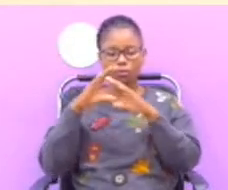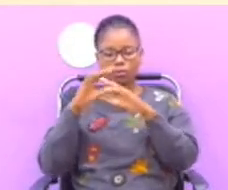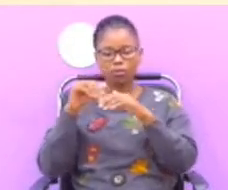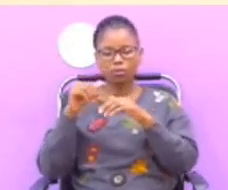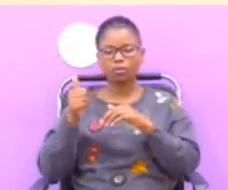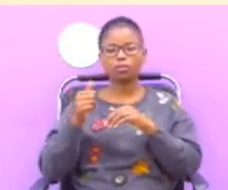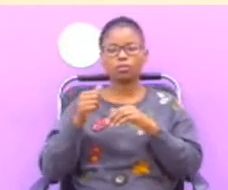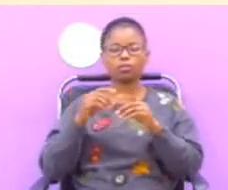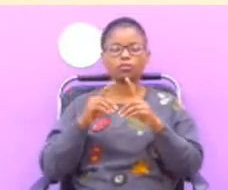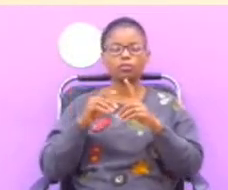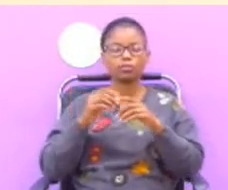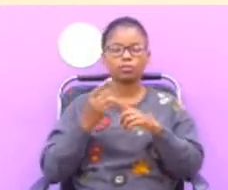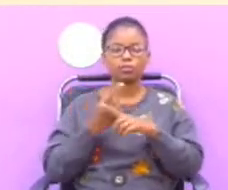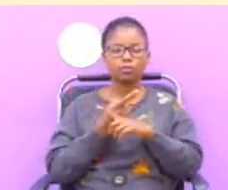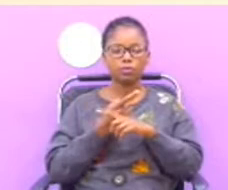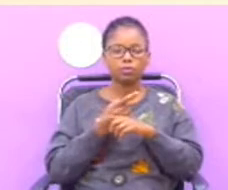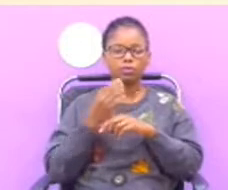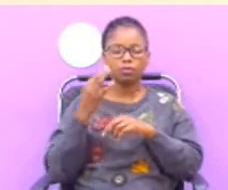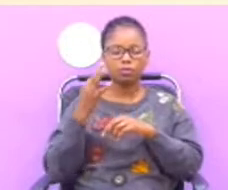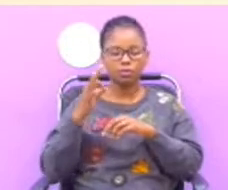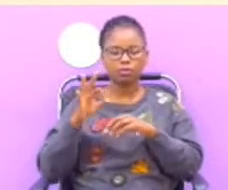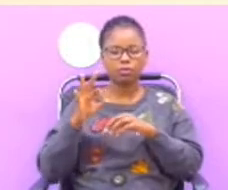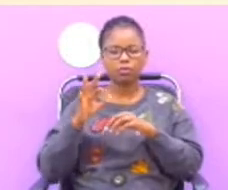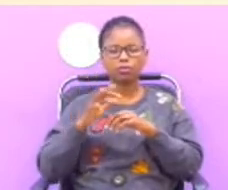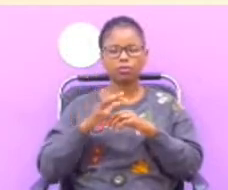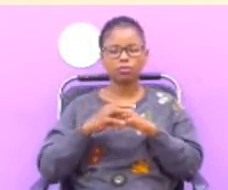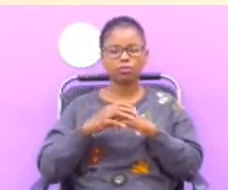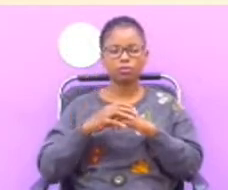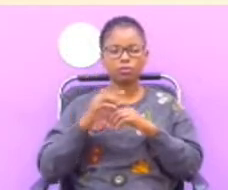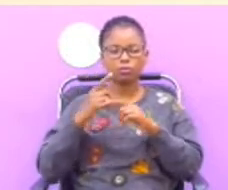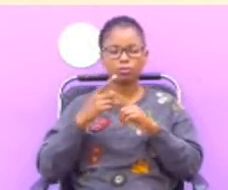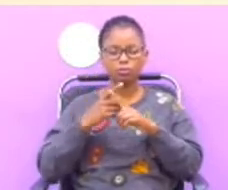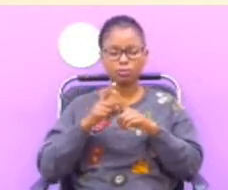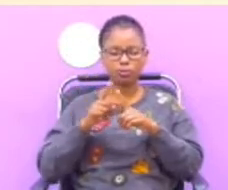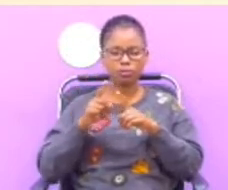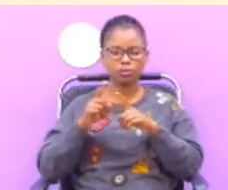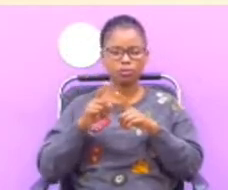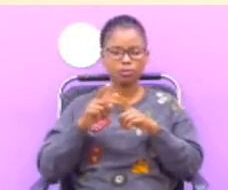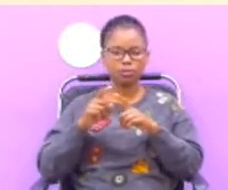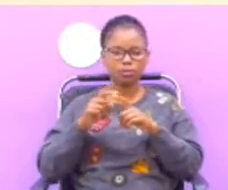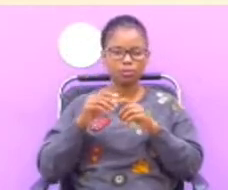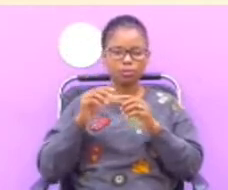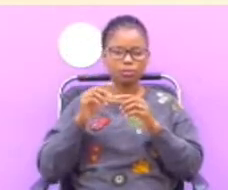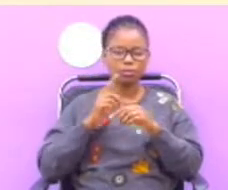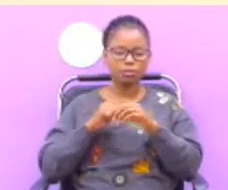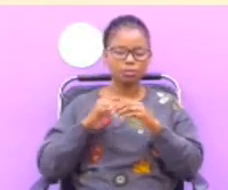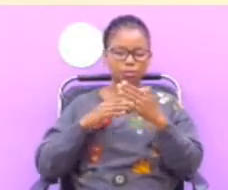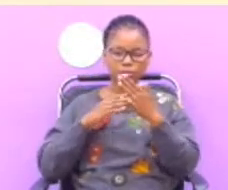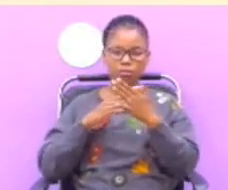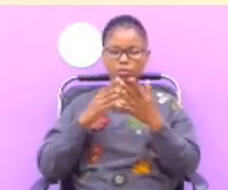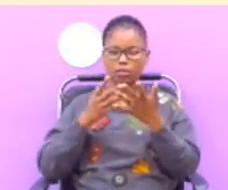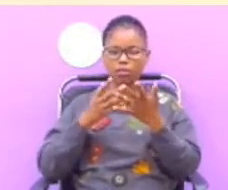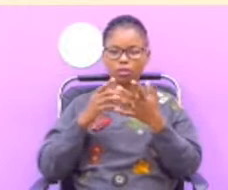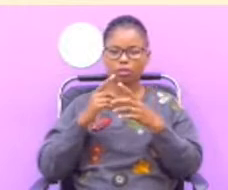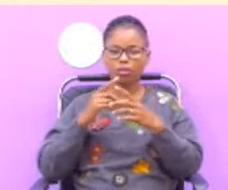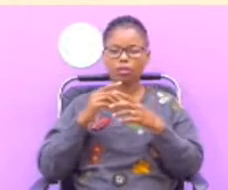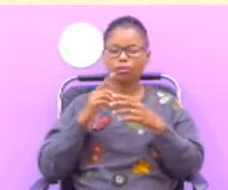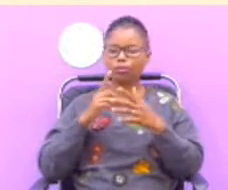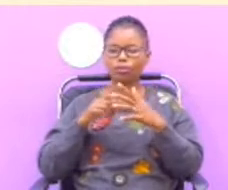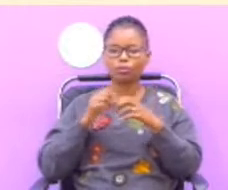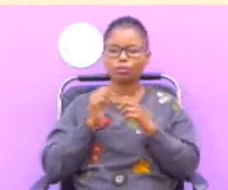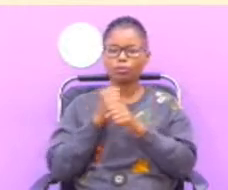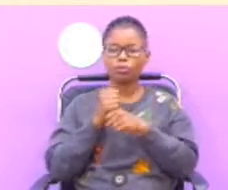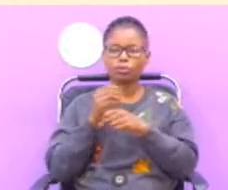ũũ, wa gatatũ. No nĩgetha makinye hau nĩkĩo tũretha reference ici, nĩgetha tũmenye nĩ atĩ ũũ warakaria Ngai.